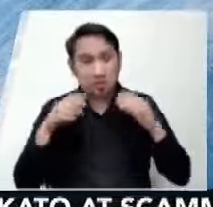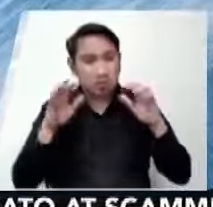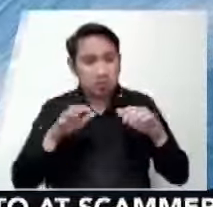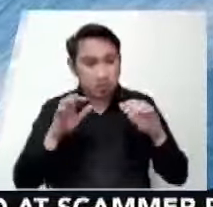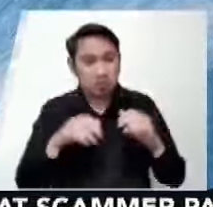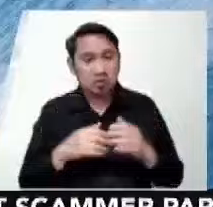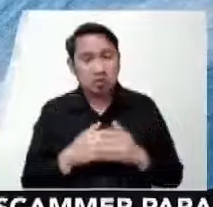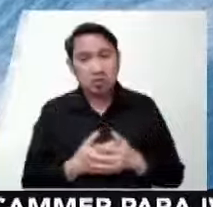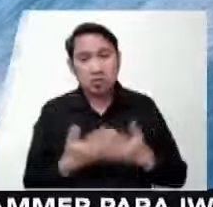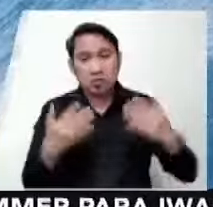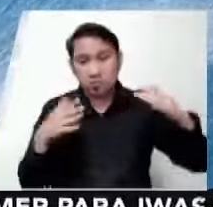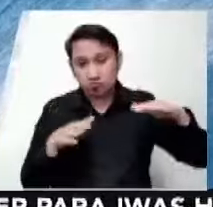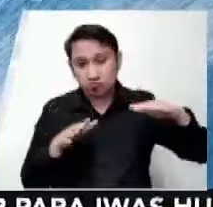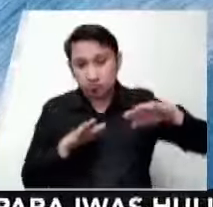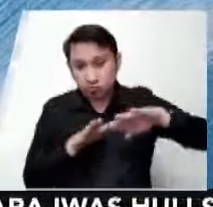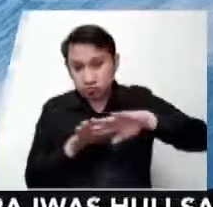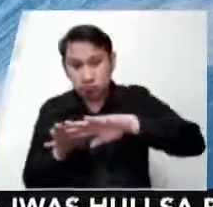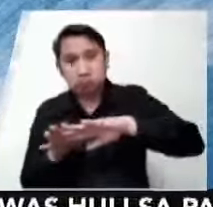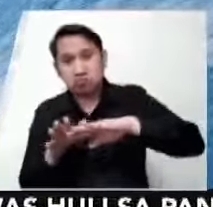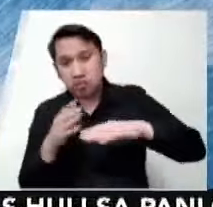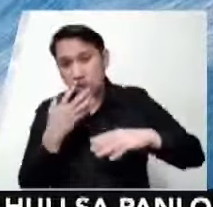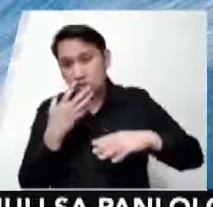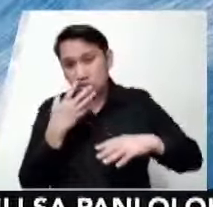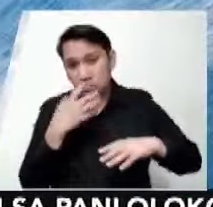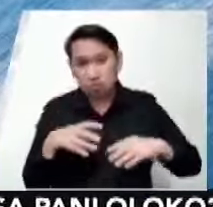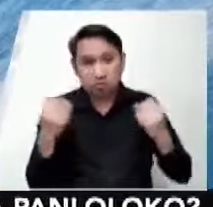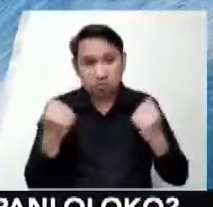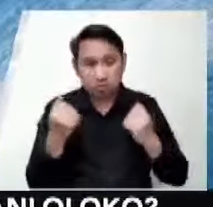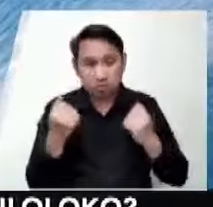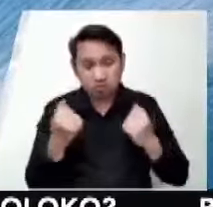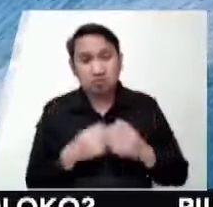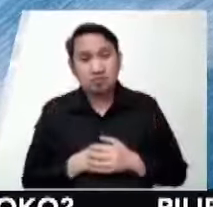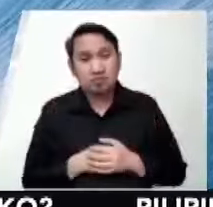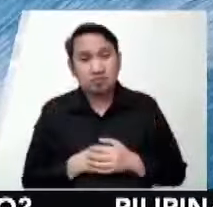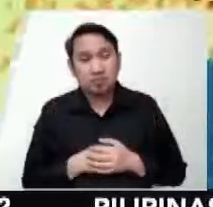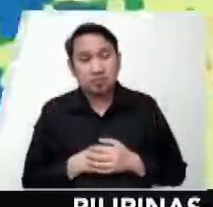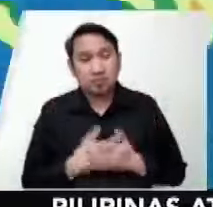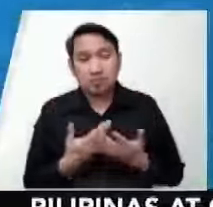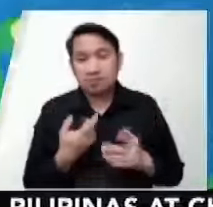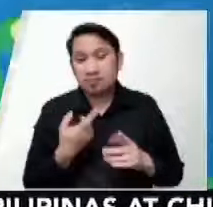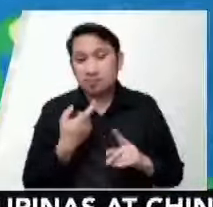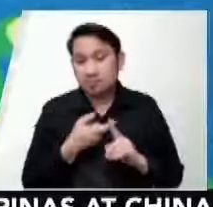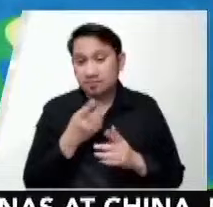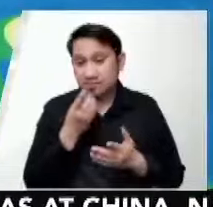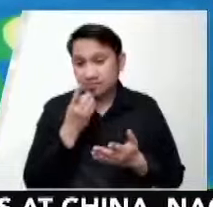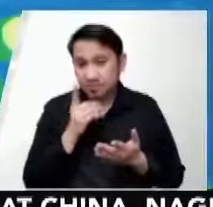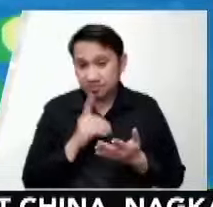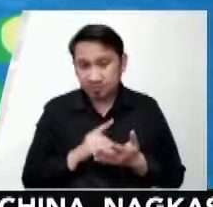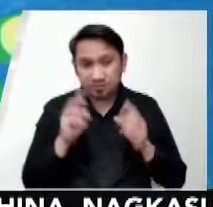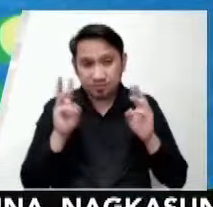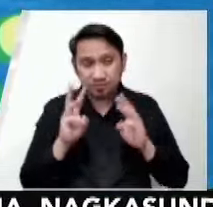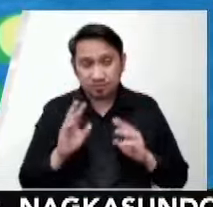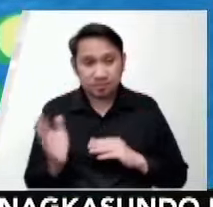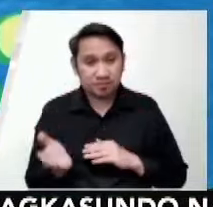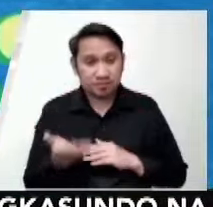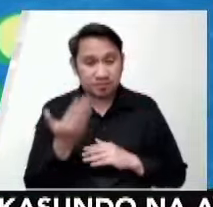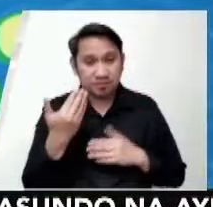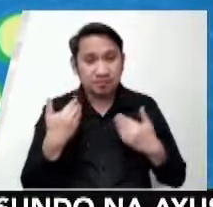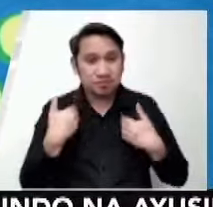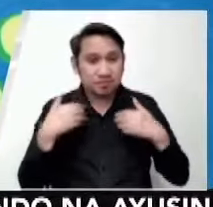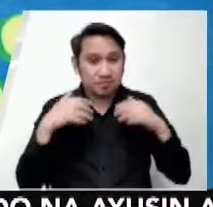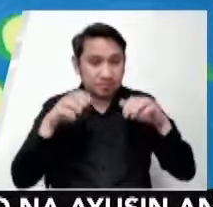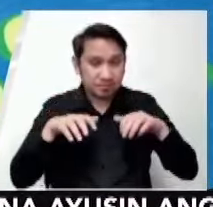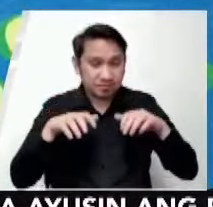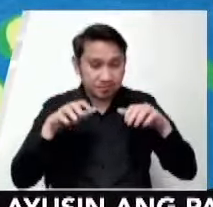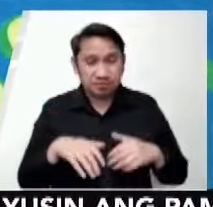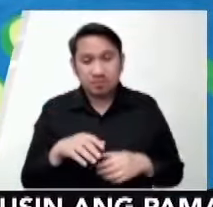malamig at mainit na hangin, patuloy ang pag-iral ng shear line sa Mindanao. Base sa datos ng Metro Weather, umaga pa lamang may light to moderate rains na sa Caraga,